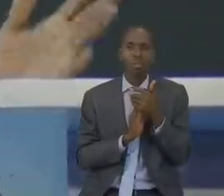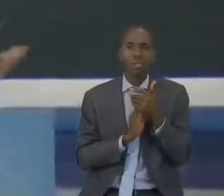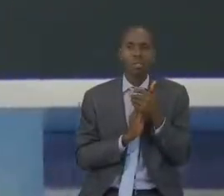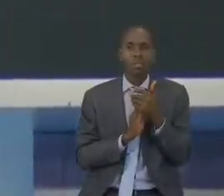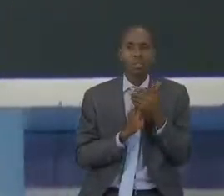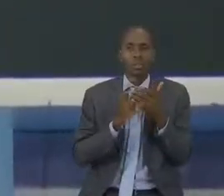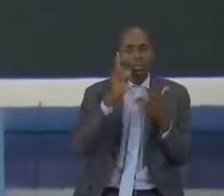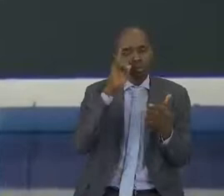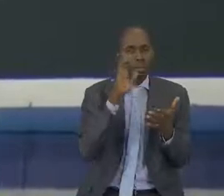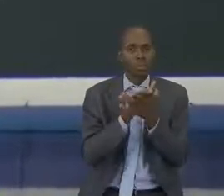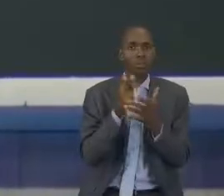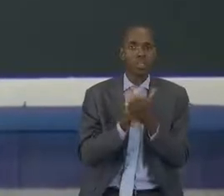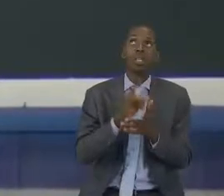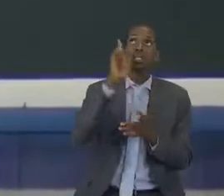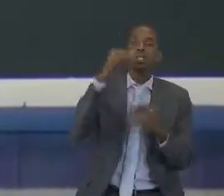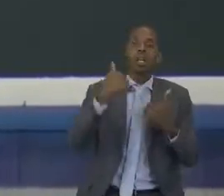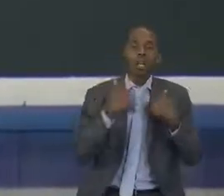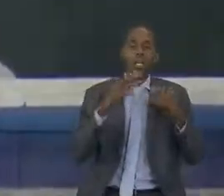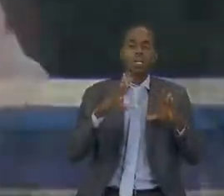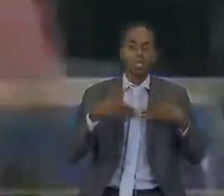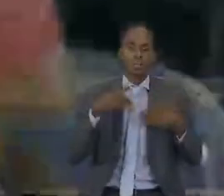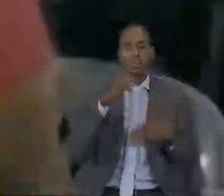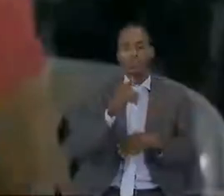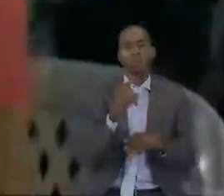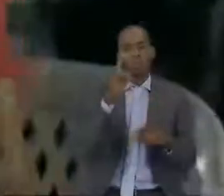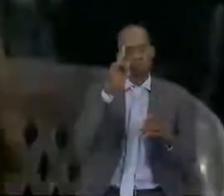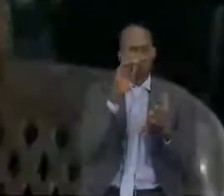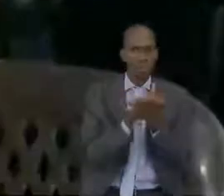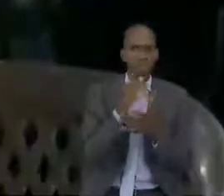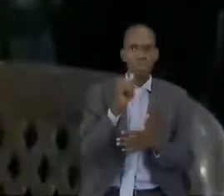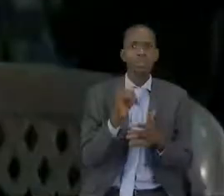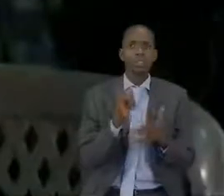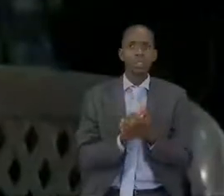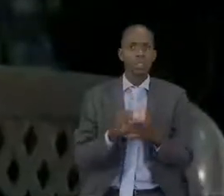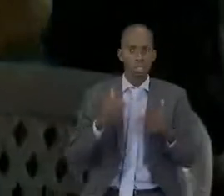Crois qui t'a accepté et qui t'a reçu. Crois que maintenant,